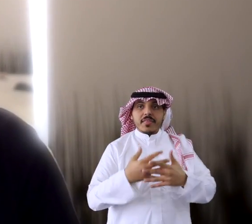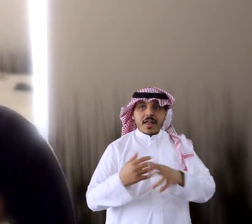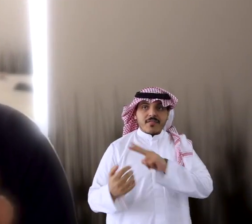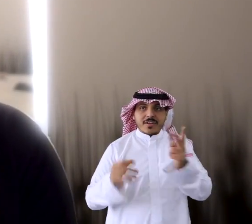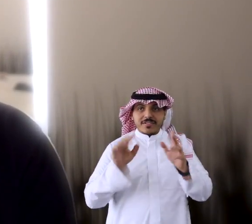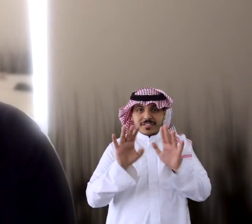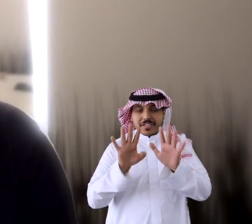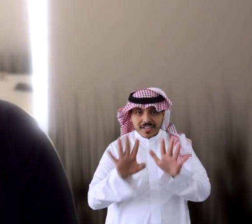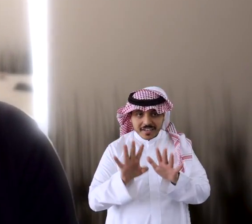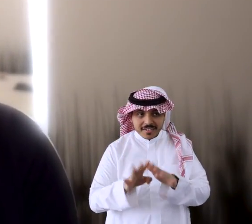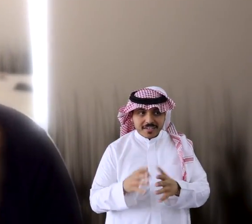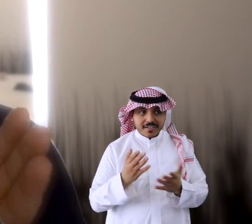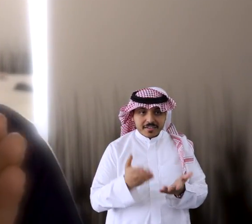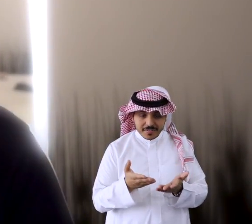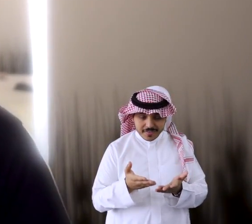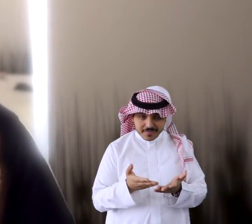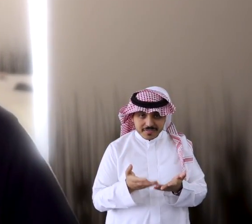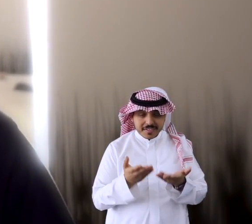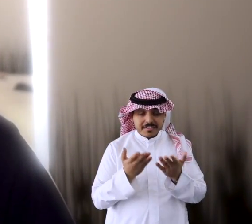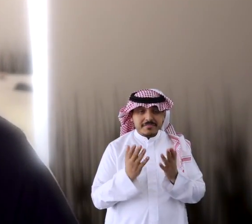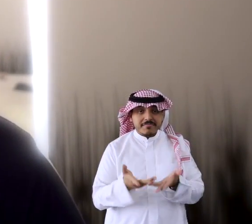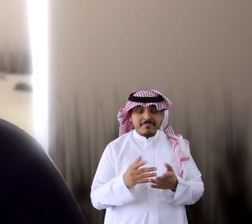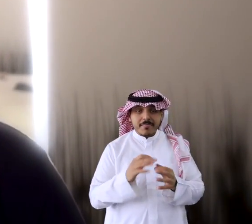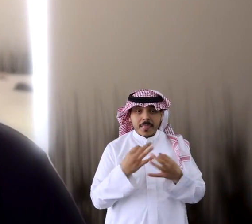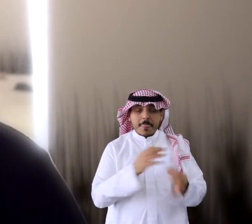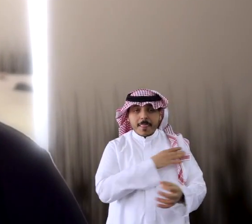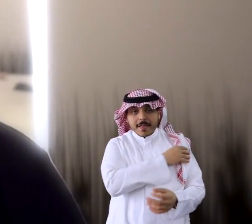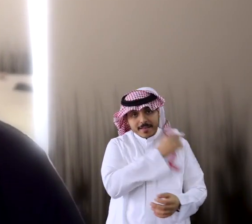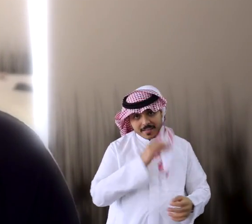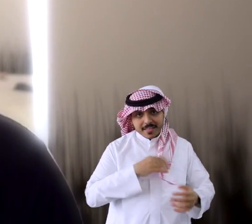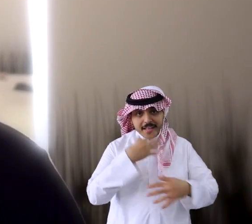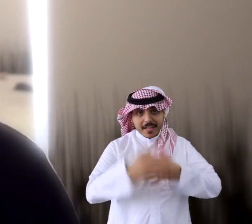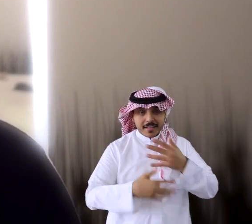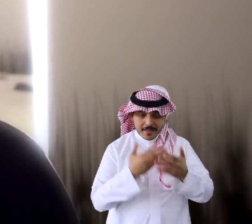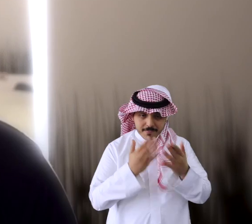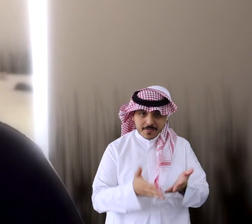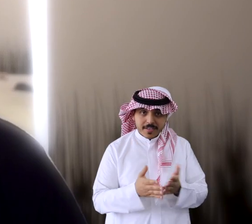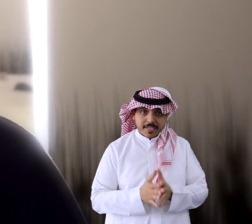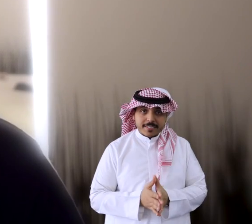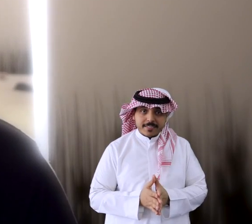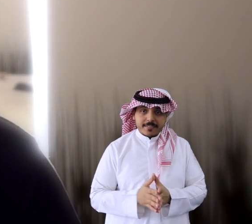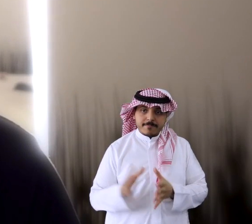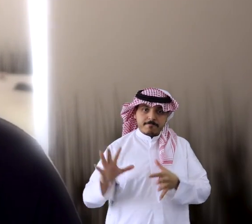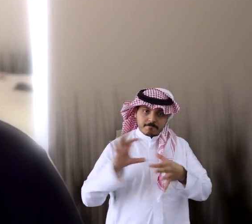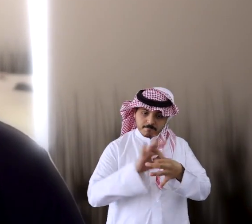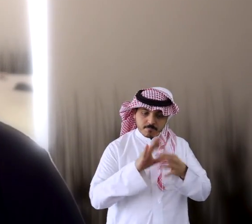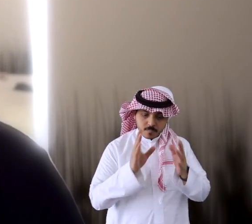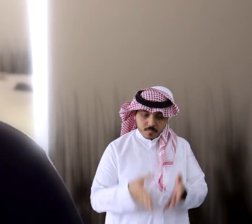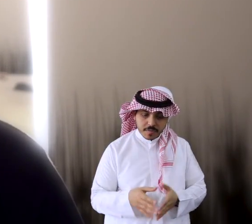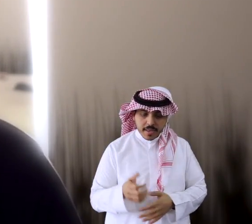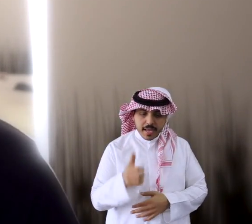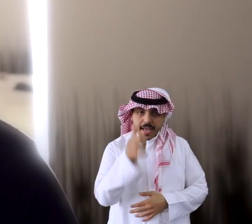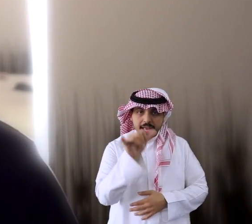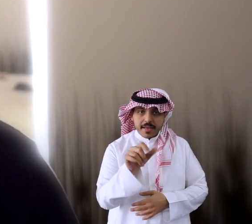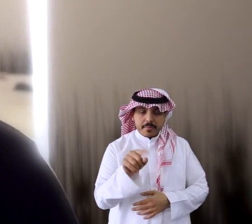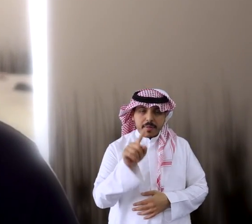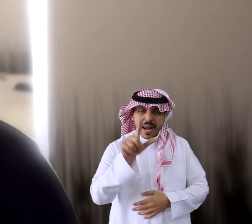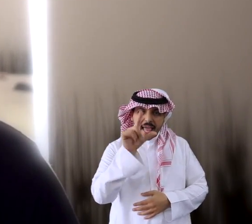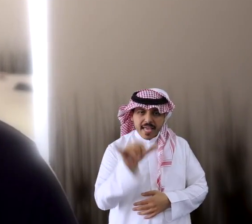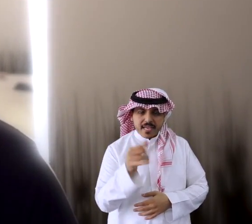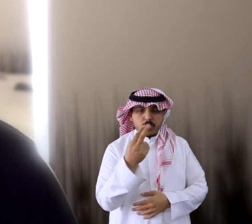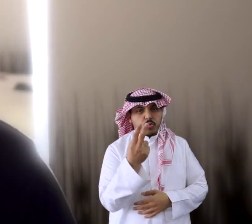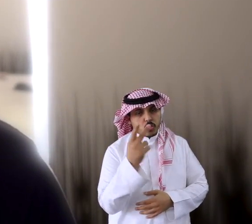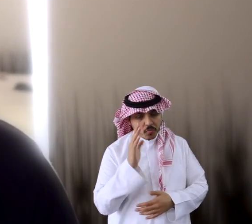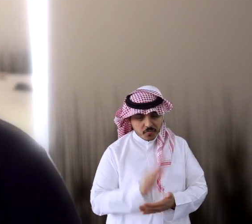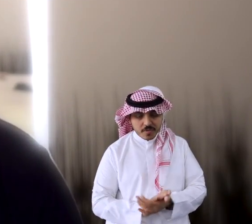موديلات 2019 هم الغالبة في هذه الشاشات، ولكن بيحصلوا على تحديثات تمكن الايربلاي 2. فنعم تعاونات أكثر قاعدة تصير واضح